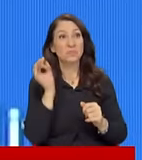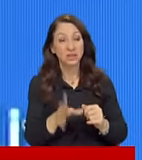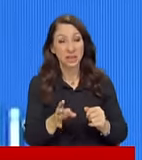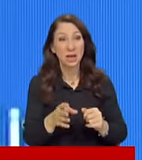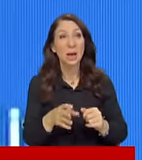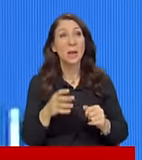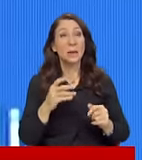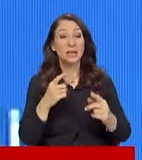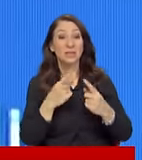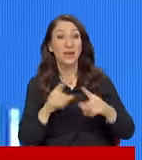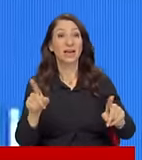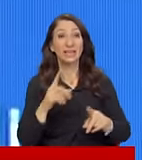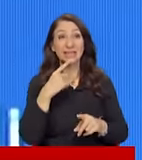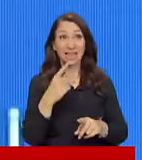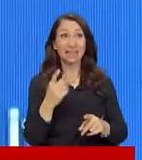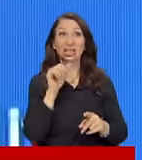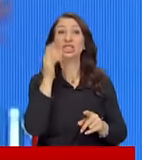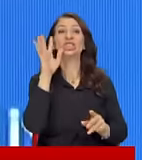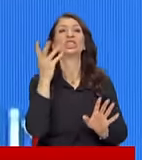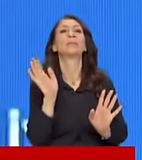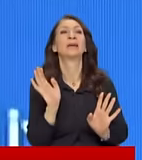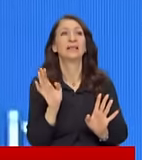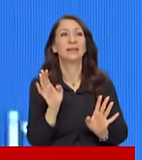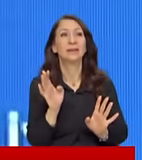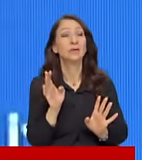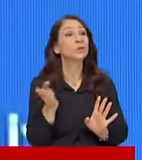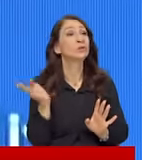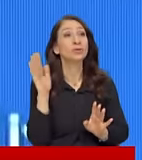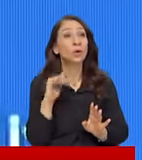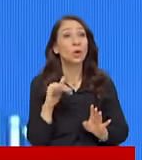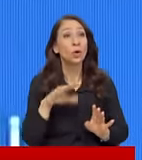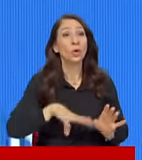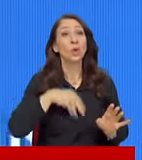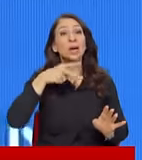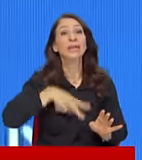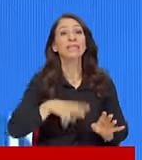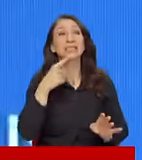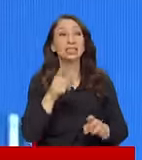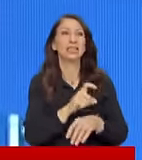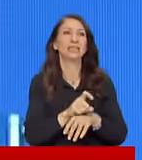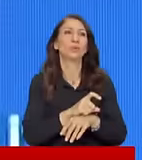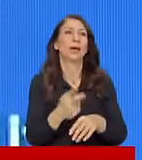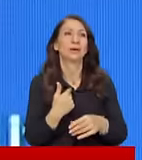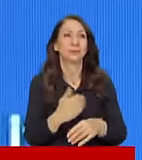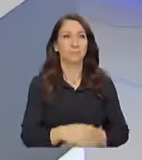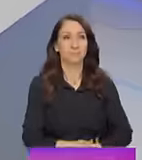ve marjinal de ilan ederse şaşırmayın. Sonra ruh ikizi deyince kızıyorlar.